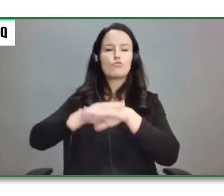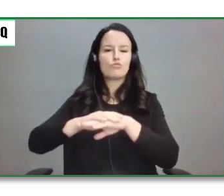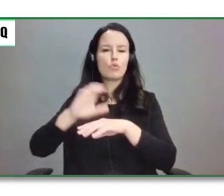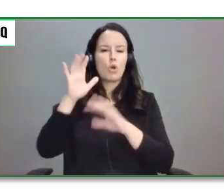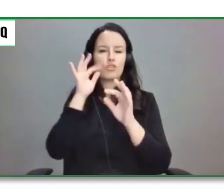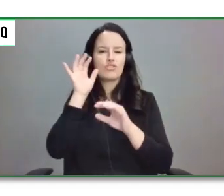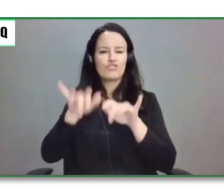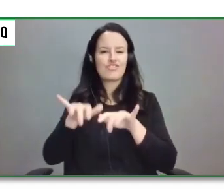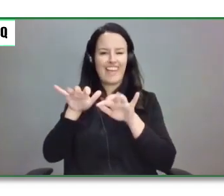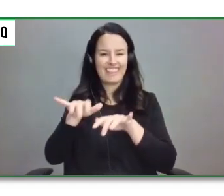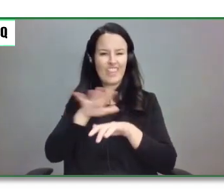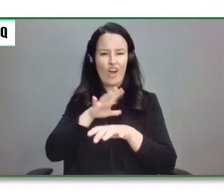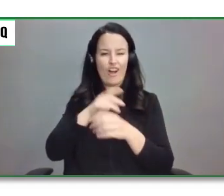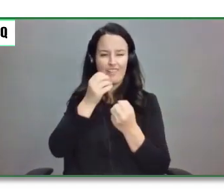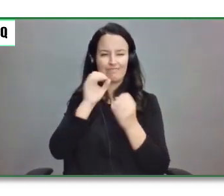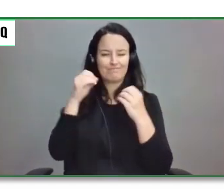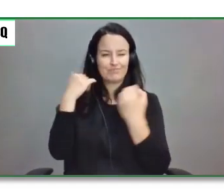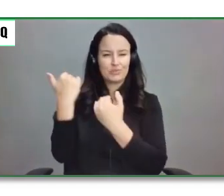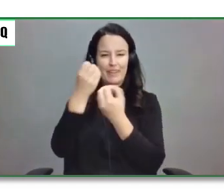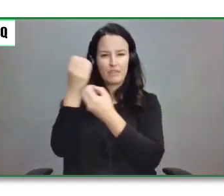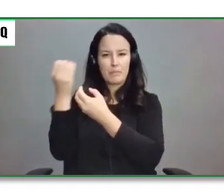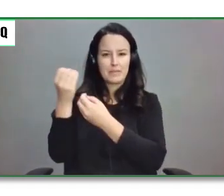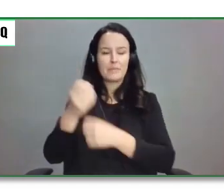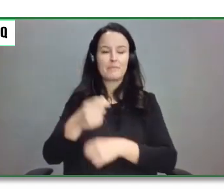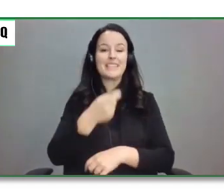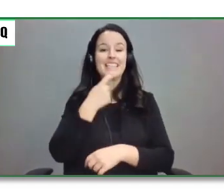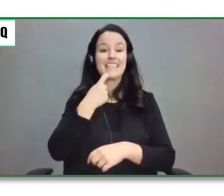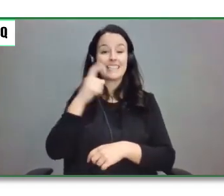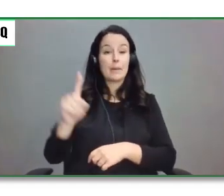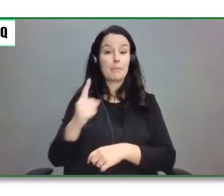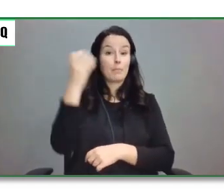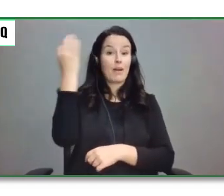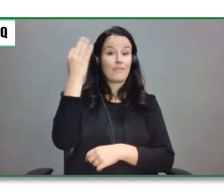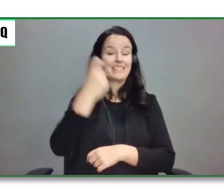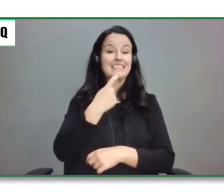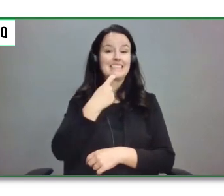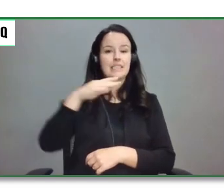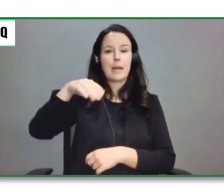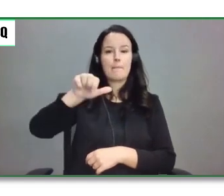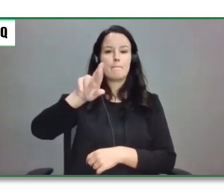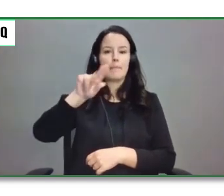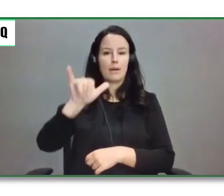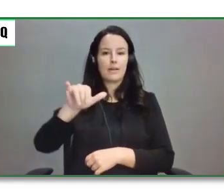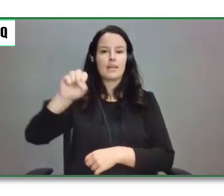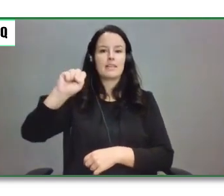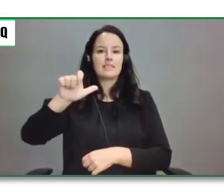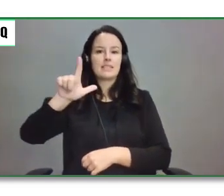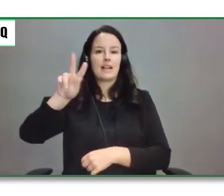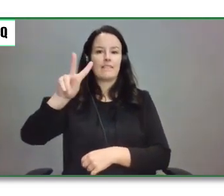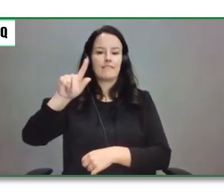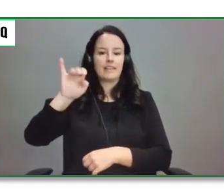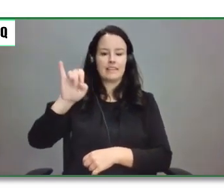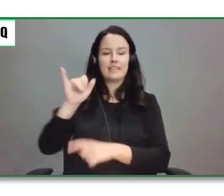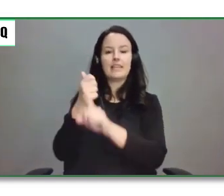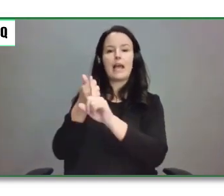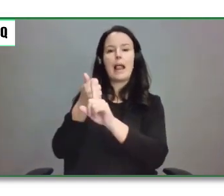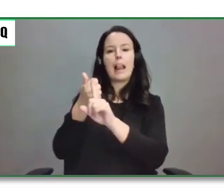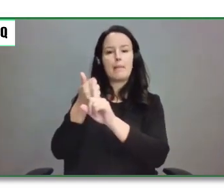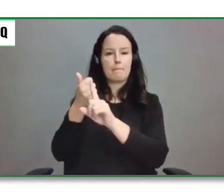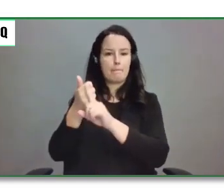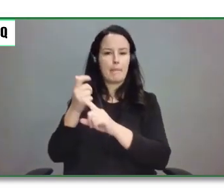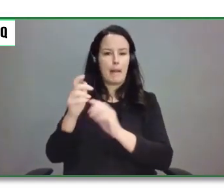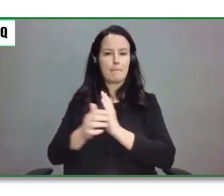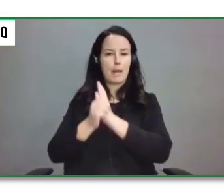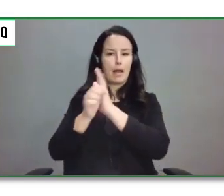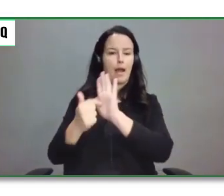Education première Program conférencière de advocate cette about séance. educating others about Elle était French ambassadrice du programme Push to Open d'Alberta Parks. Elle